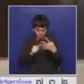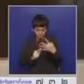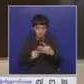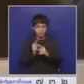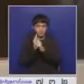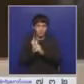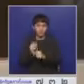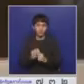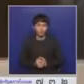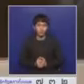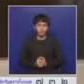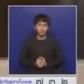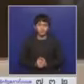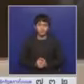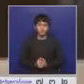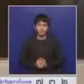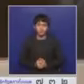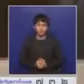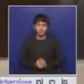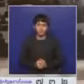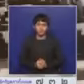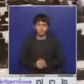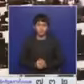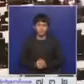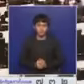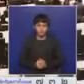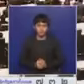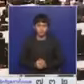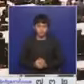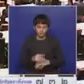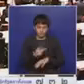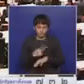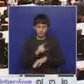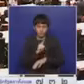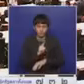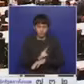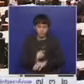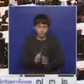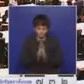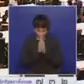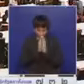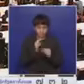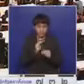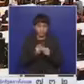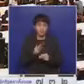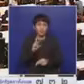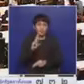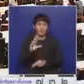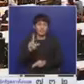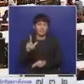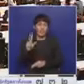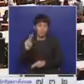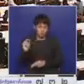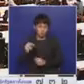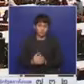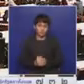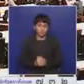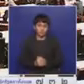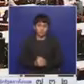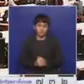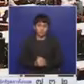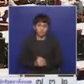เชิญคุณณัชนันท์ครับกราบเรียนท่านประธานสภาที่เคารพผมณัชนันท์ศรีกาเกื้อสมาชิกสภา